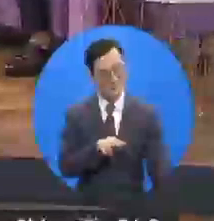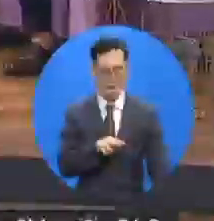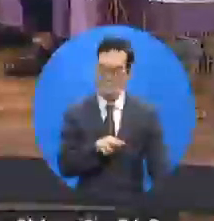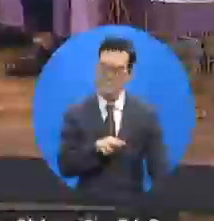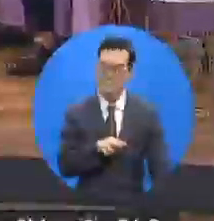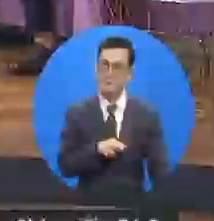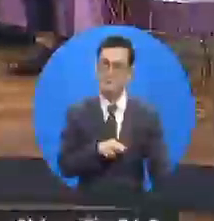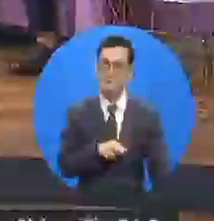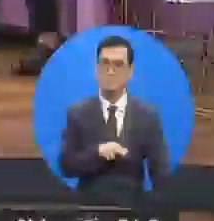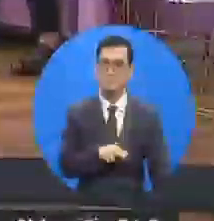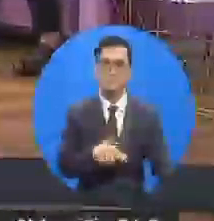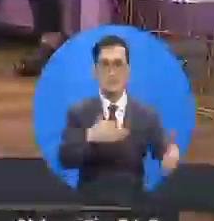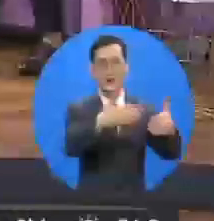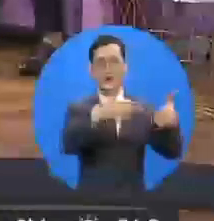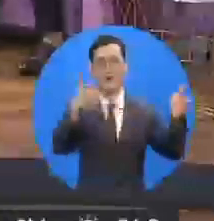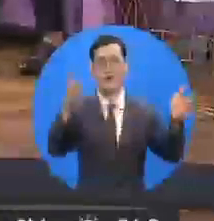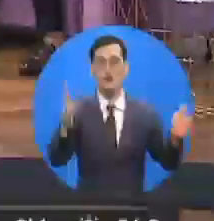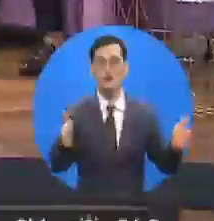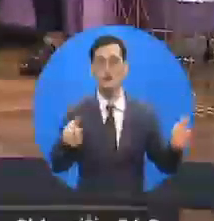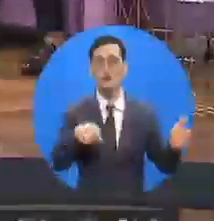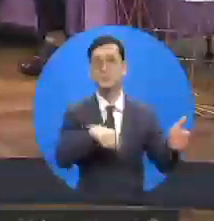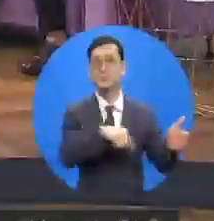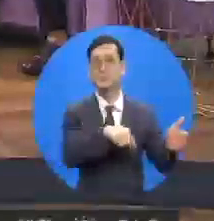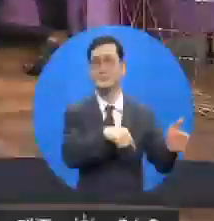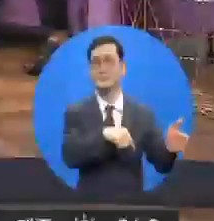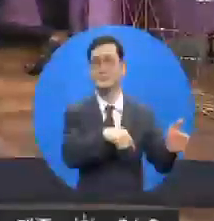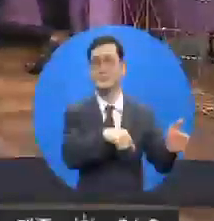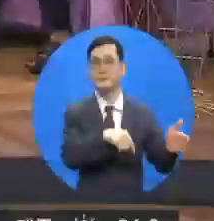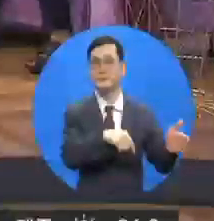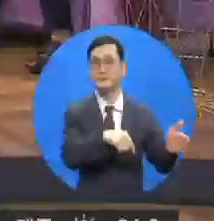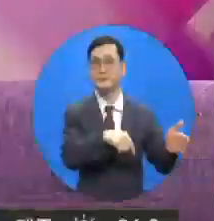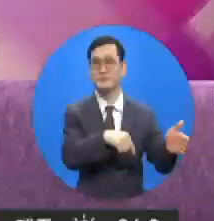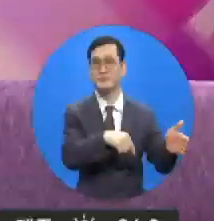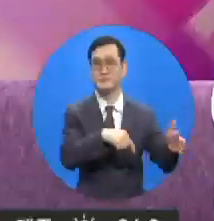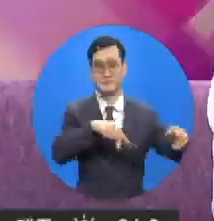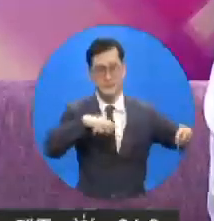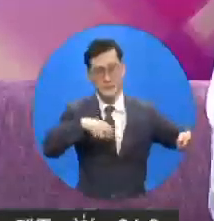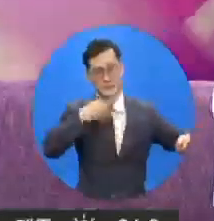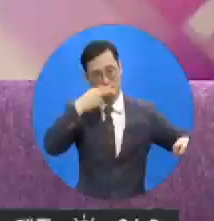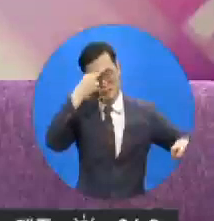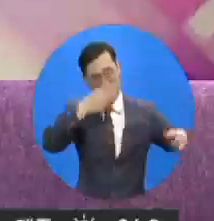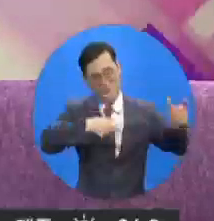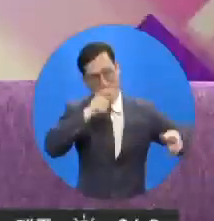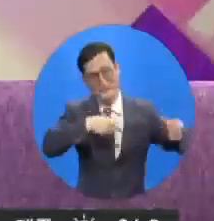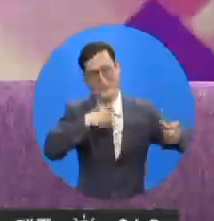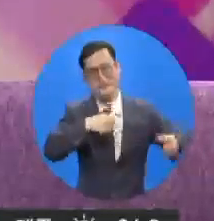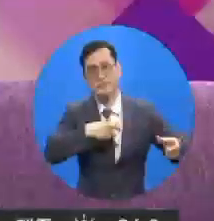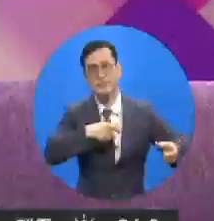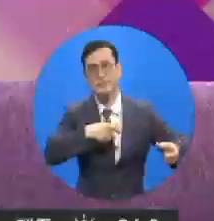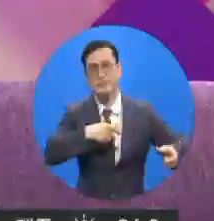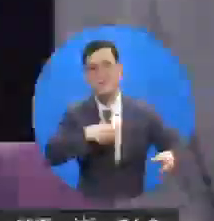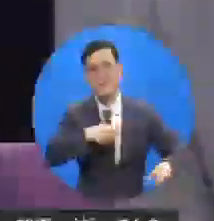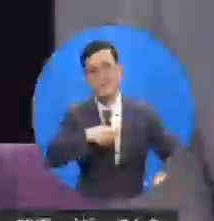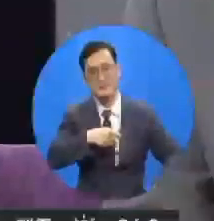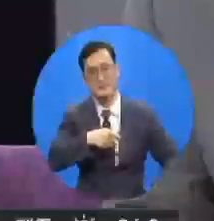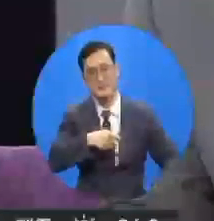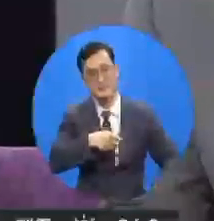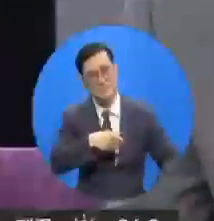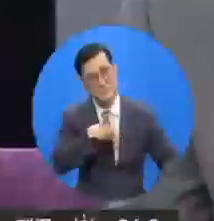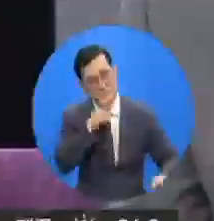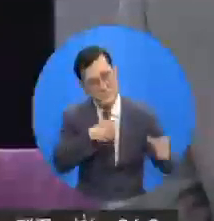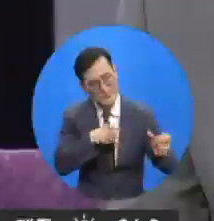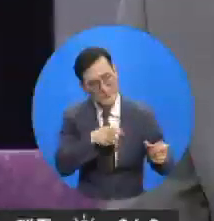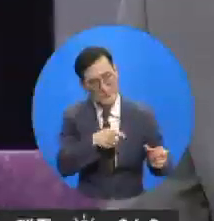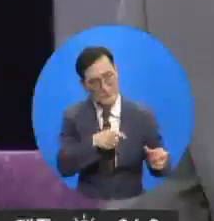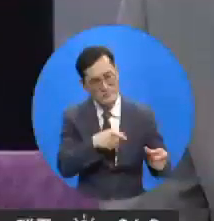야, 룸 있잖아요. 이게 비말이 덜 칠까요? 안철수 대표 한마디에 굉장히 속이 시원해하는 국민들 많이 계시지